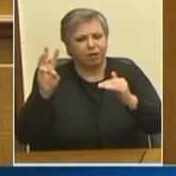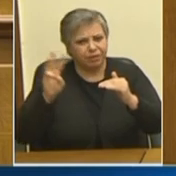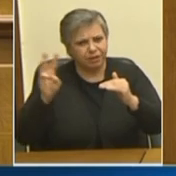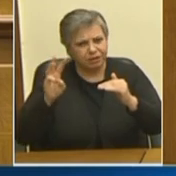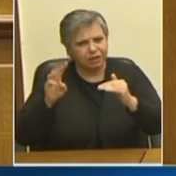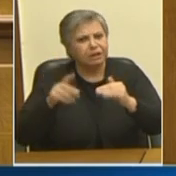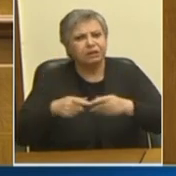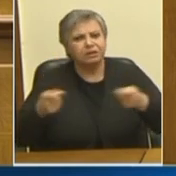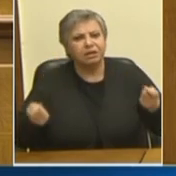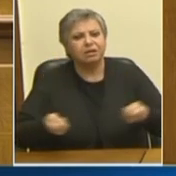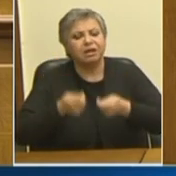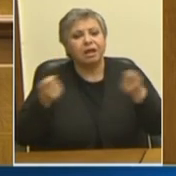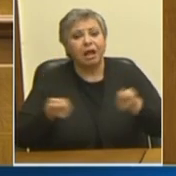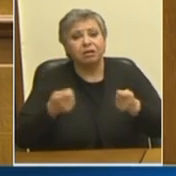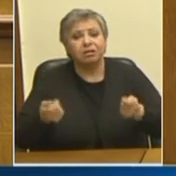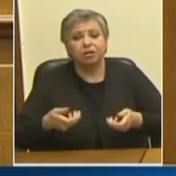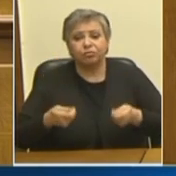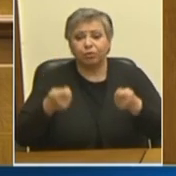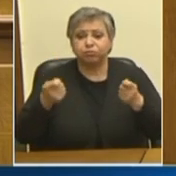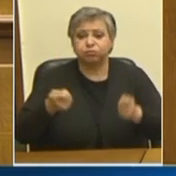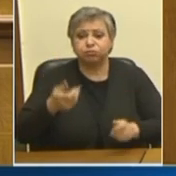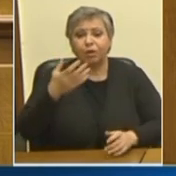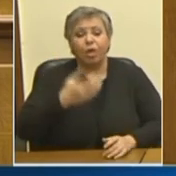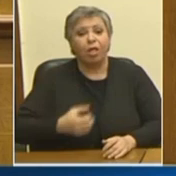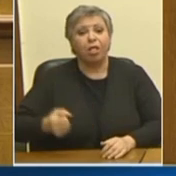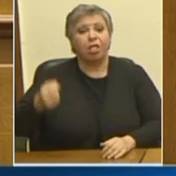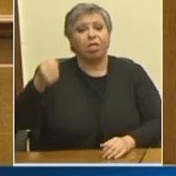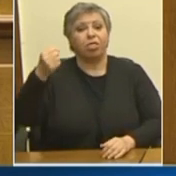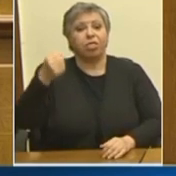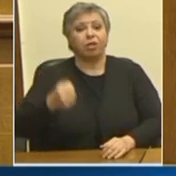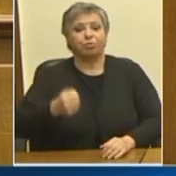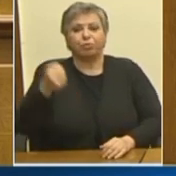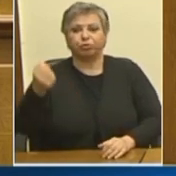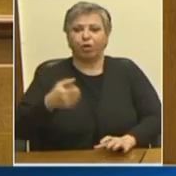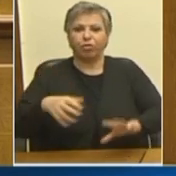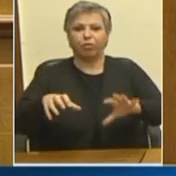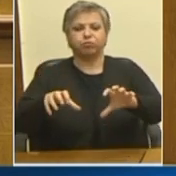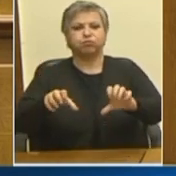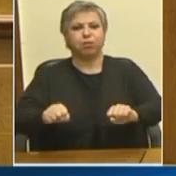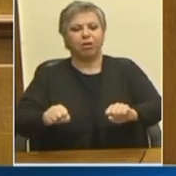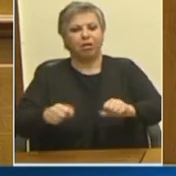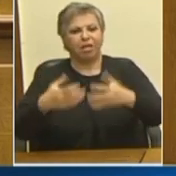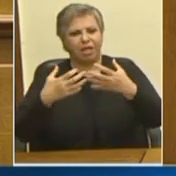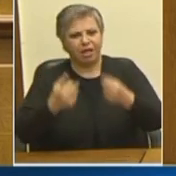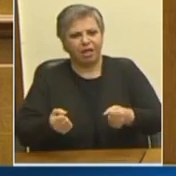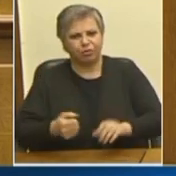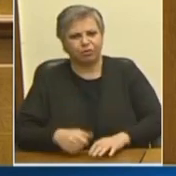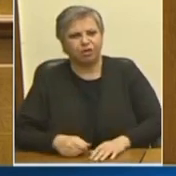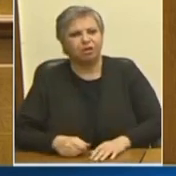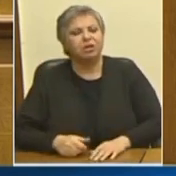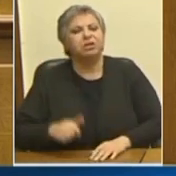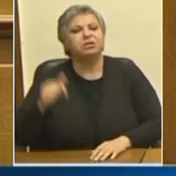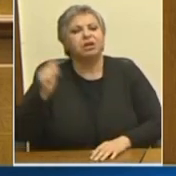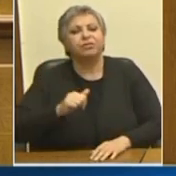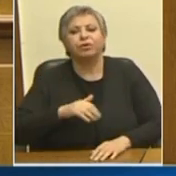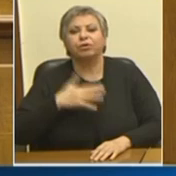εξουσία στους δεσποτάδες. Τους κάνατε τους δεσποτάδες απόλυτους εξουσιαστές. Τους βάλατε να κάνουν και